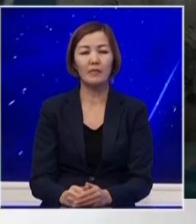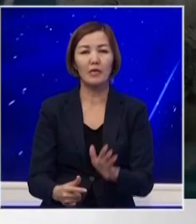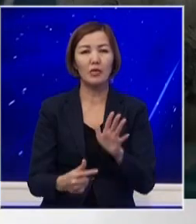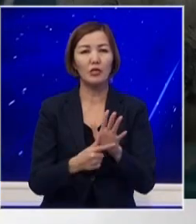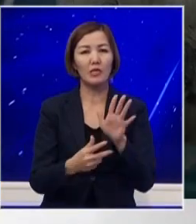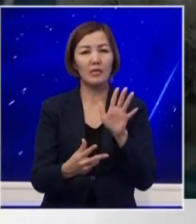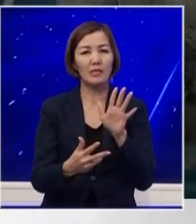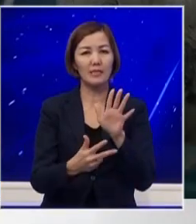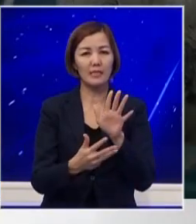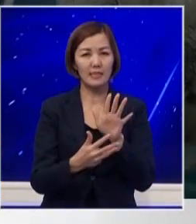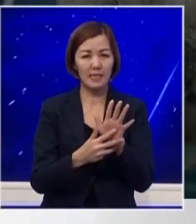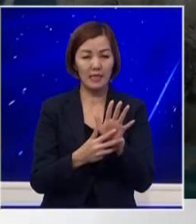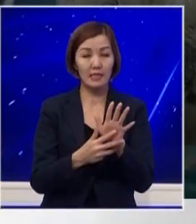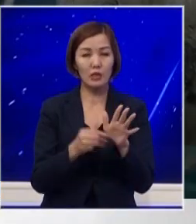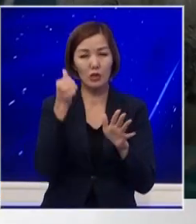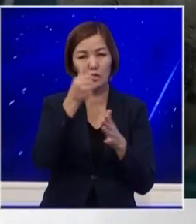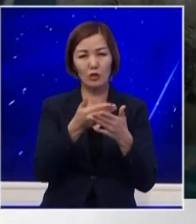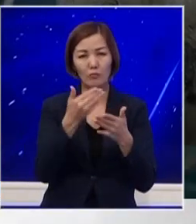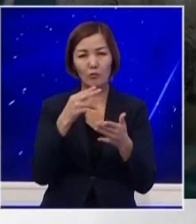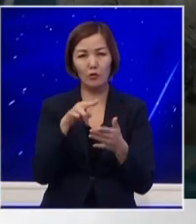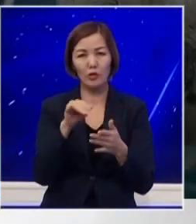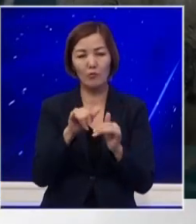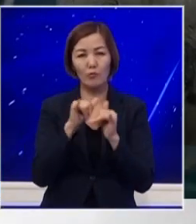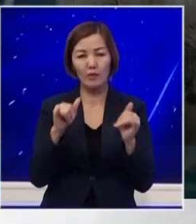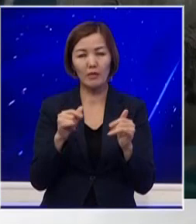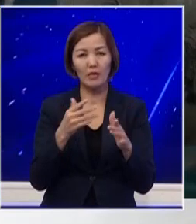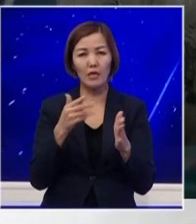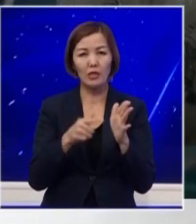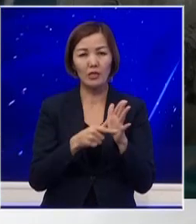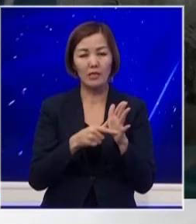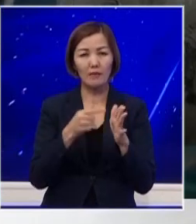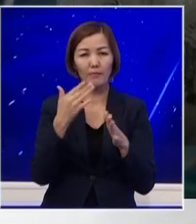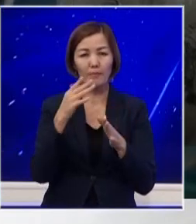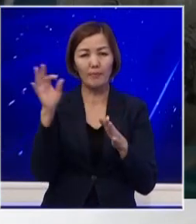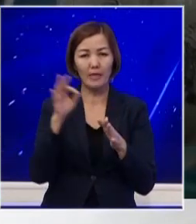7-8 жыл бұрын даму программасы бойынша біз 7% жаңа көмек алғанбыз жаңағы.